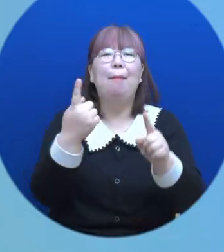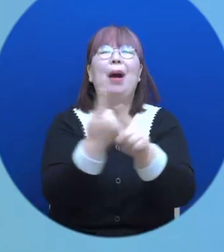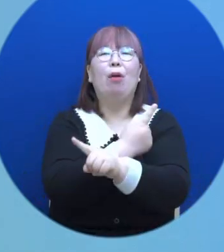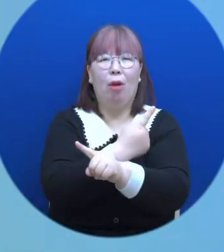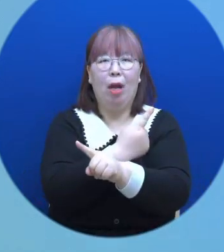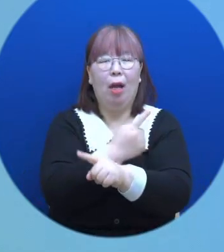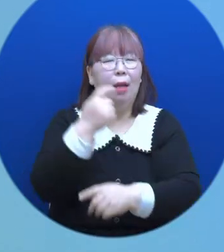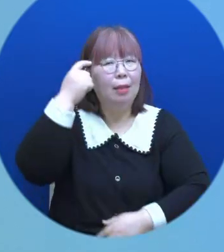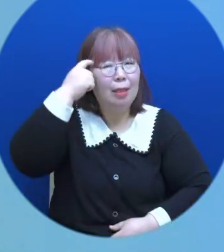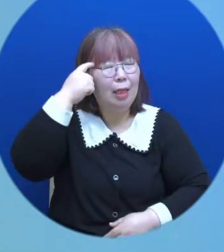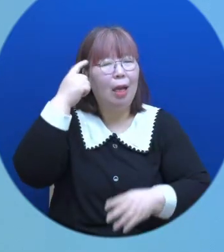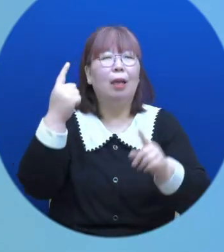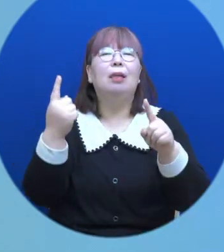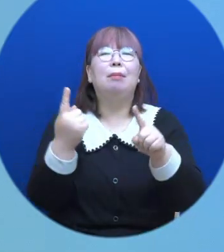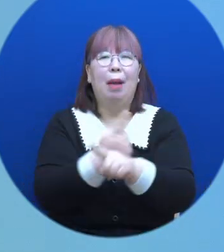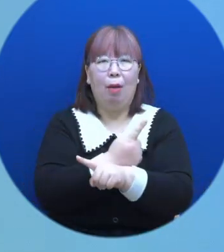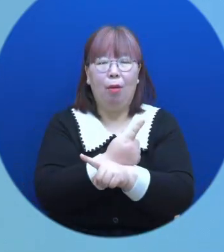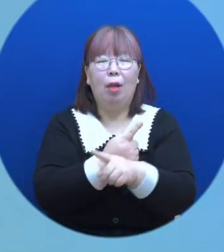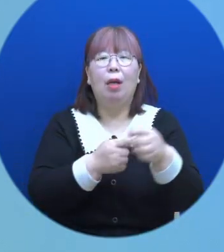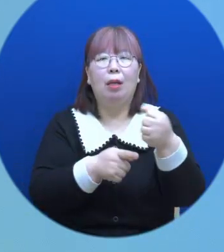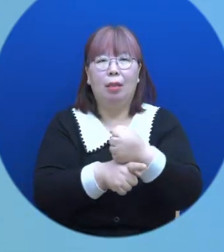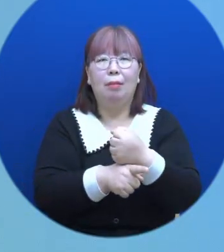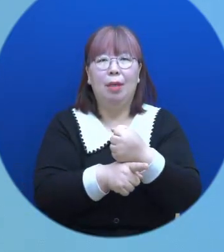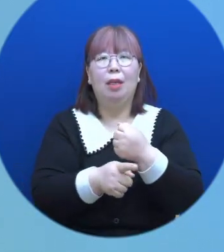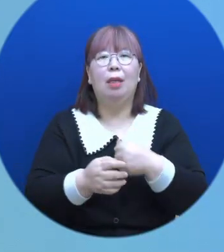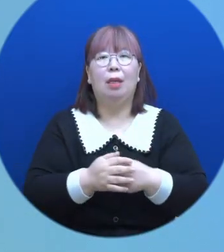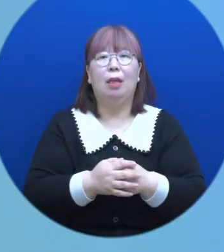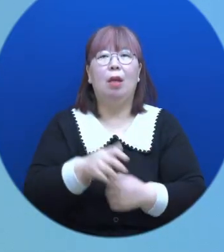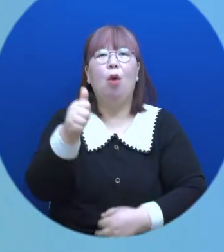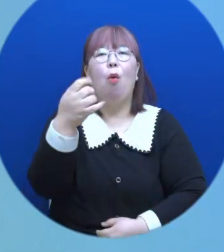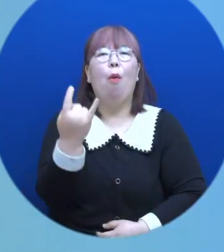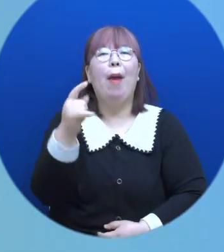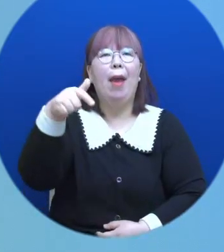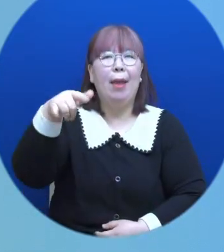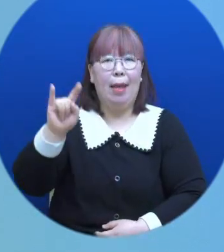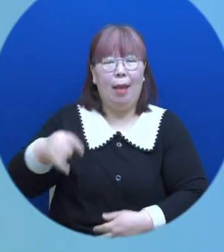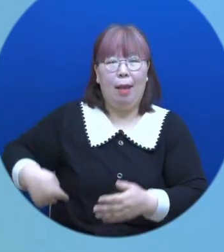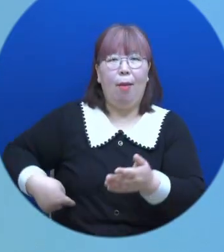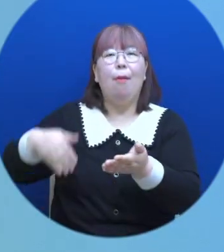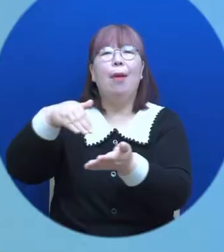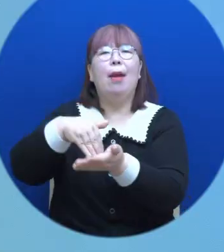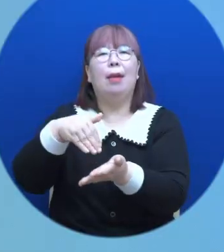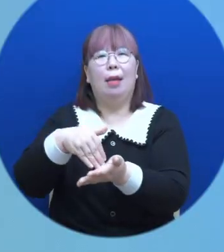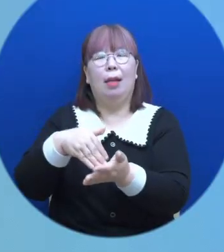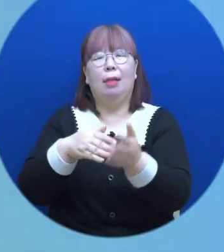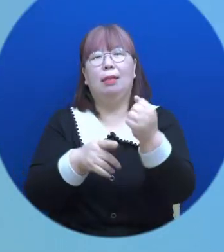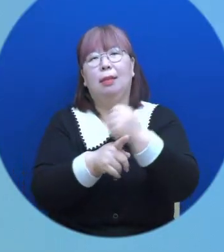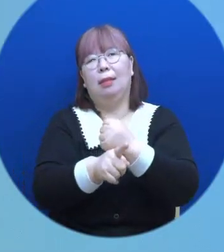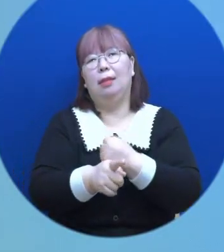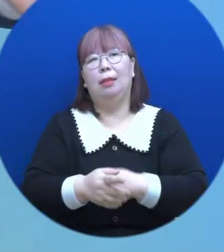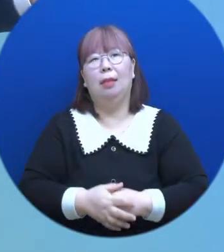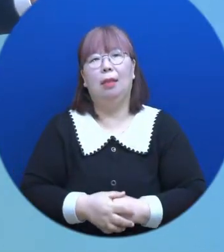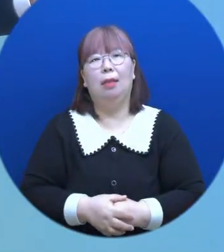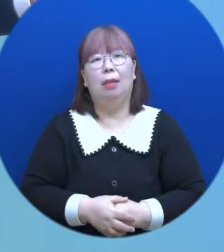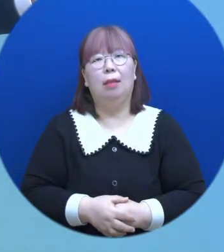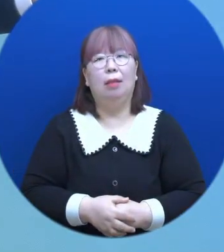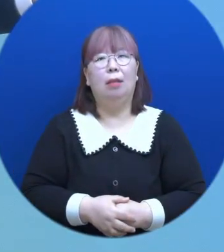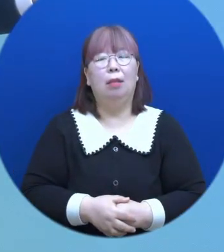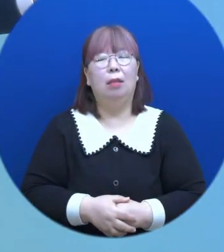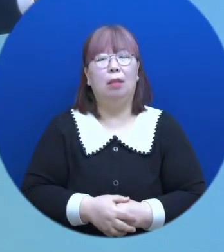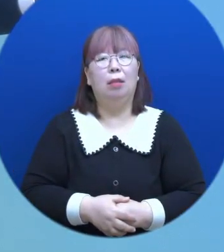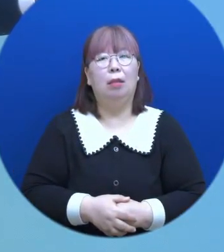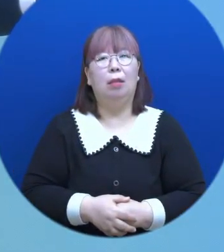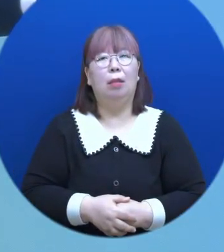생각을 바꾸어라, 이 말이 회개라는 단어의 뜻입니다. 무슨 말입니까?